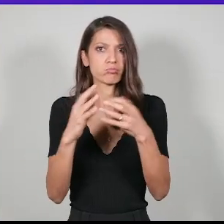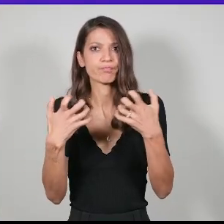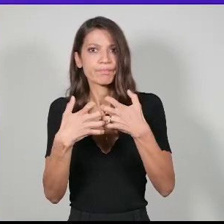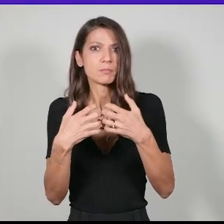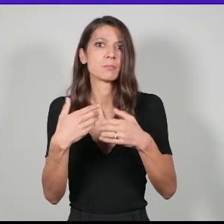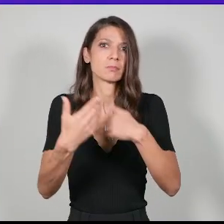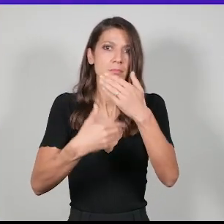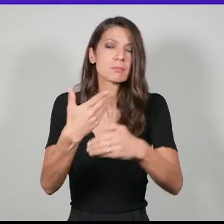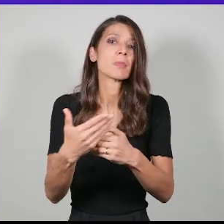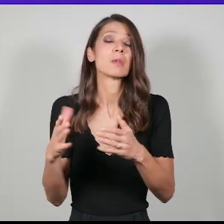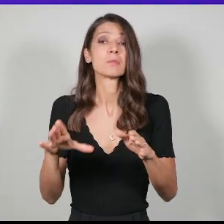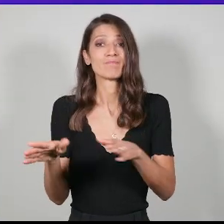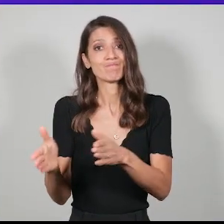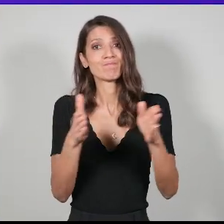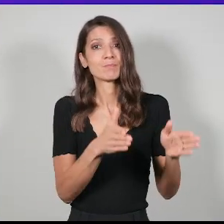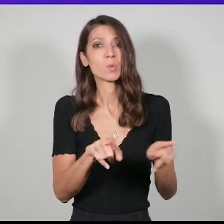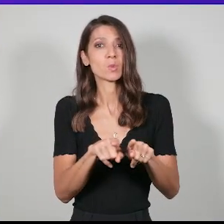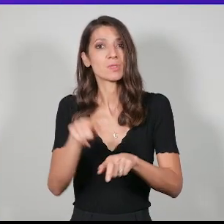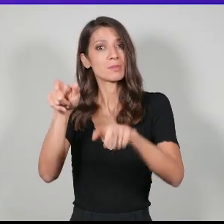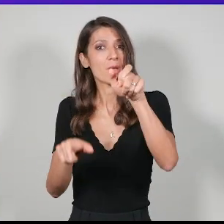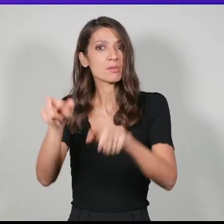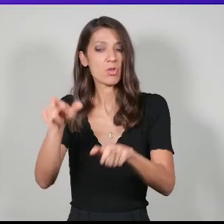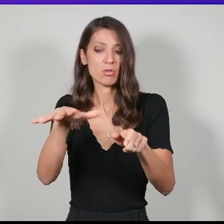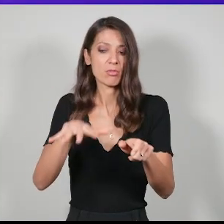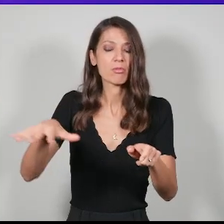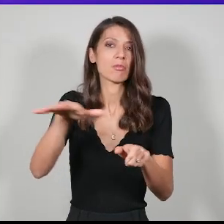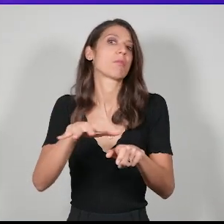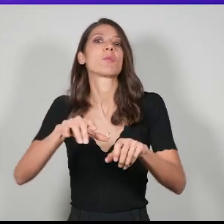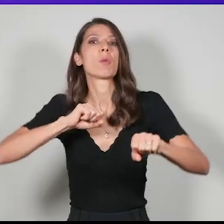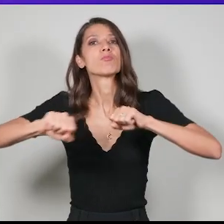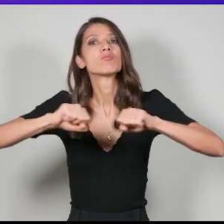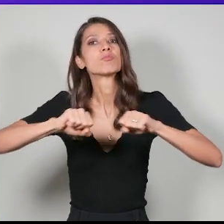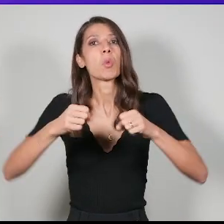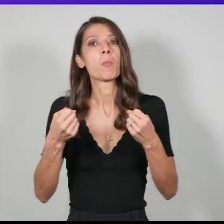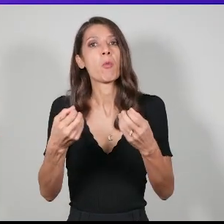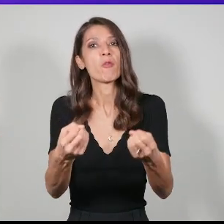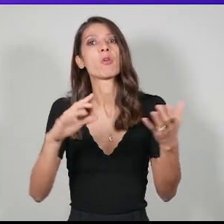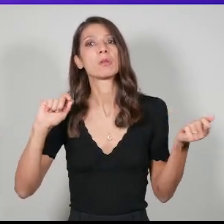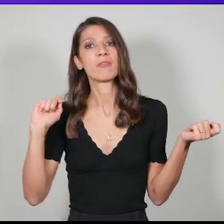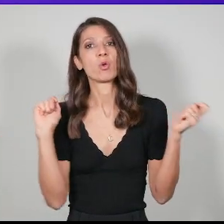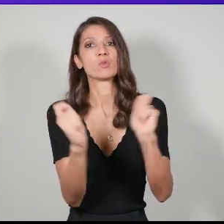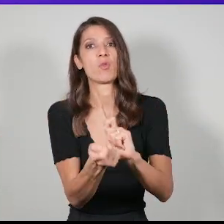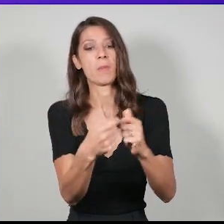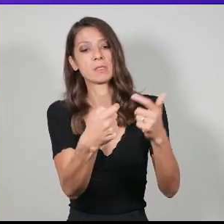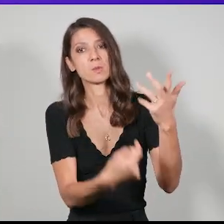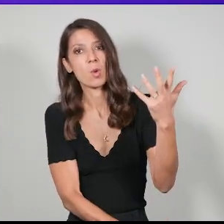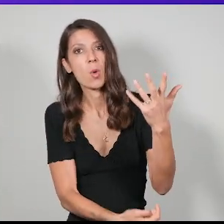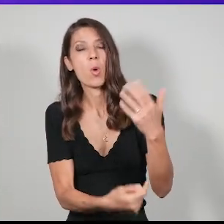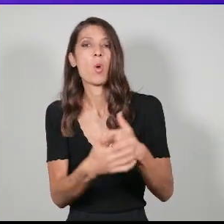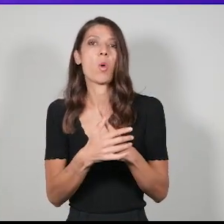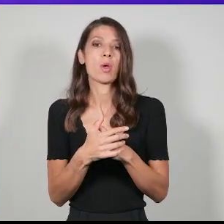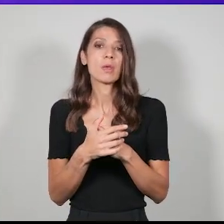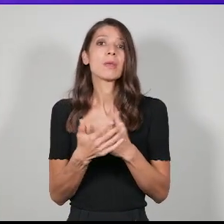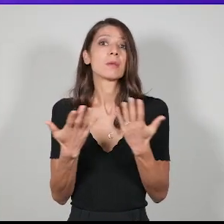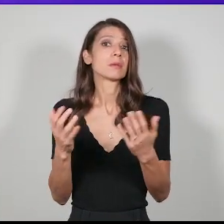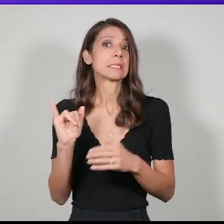les personnes, les personnels qui sont aussi acteurs de cette transformation, qui ont des places à y trouver, à y consolider. Et c'est